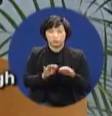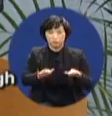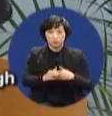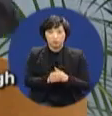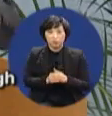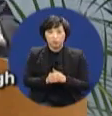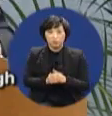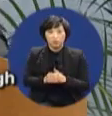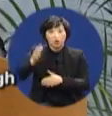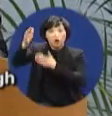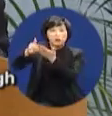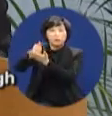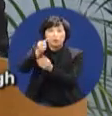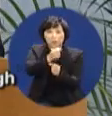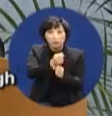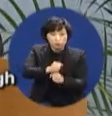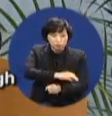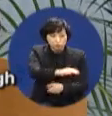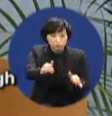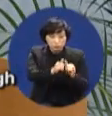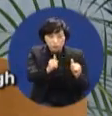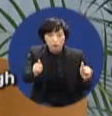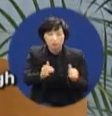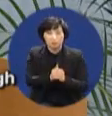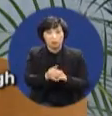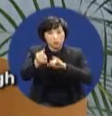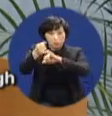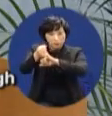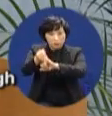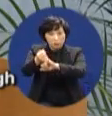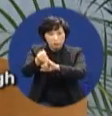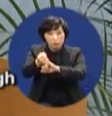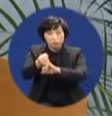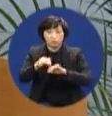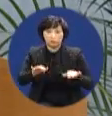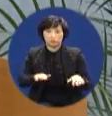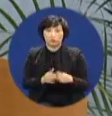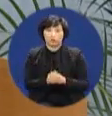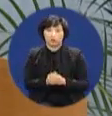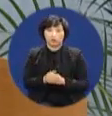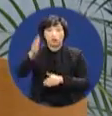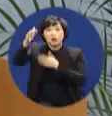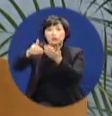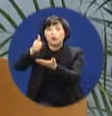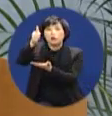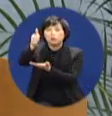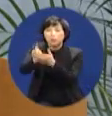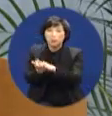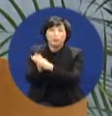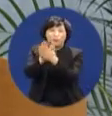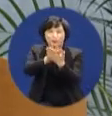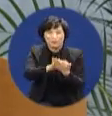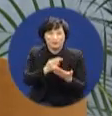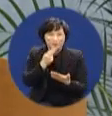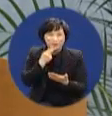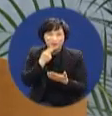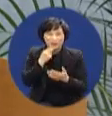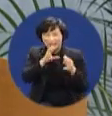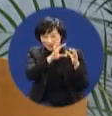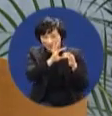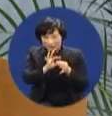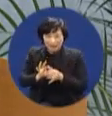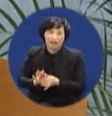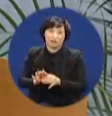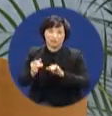손으로 만든 인생과 하신 약속일지라도 그분은 변함없이